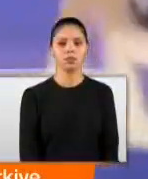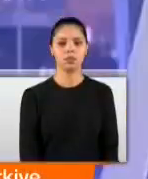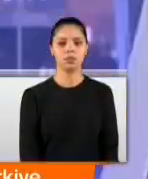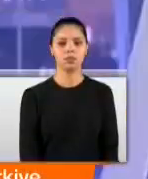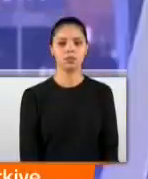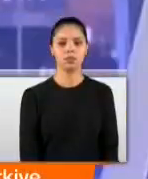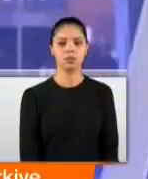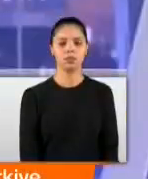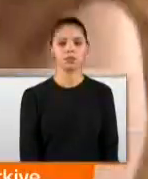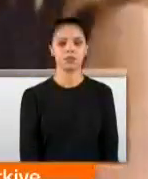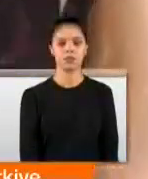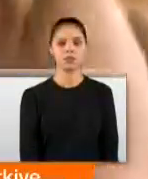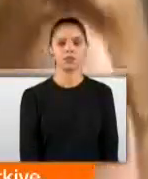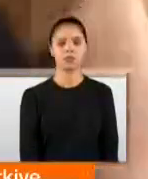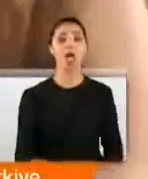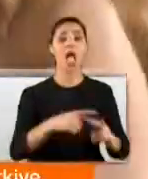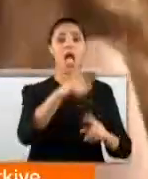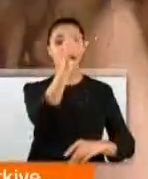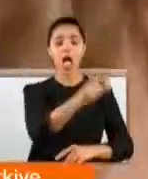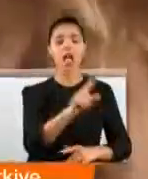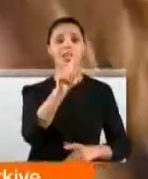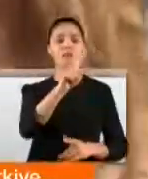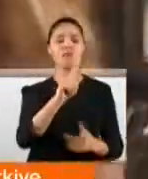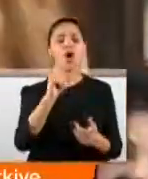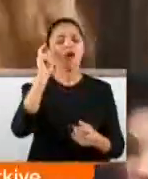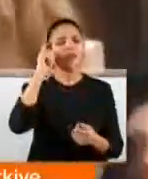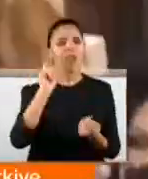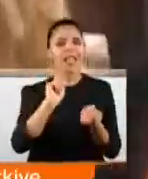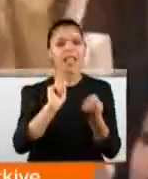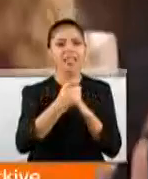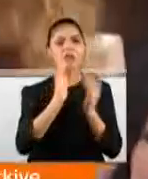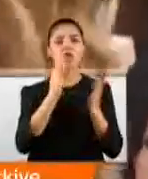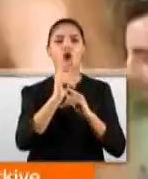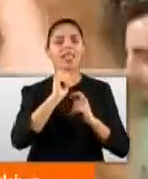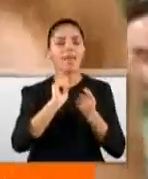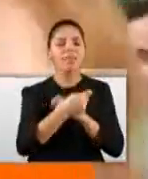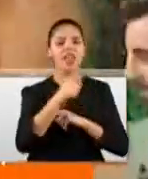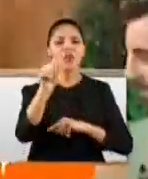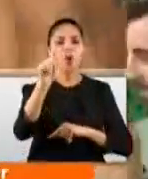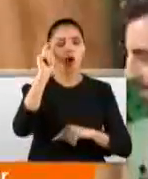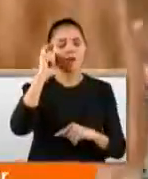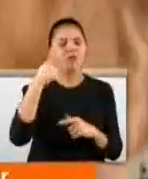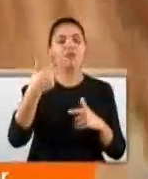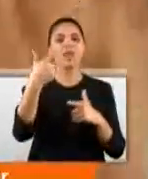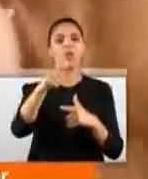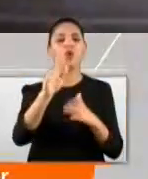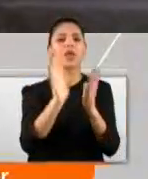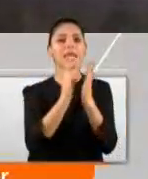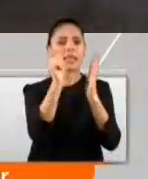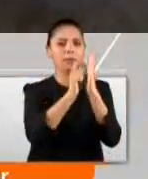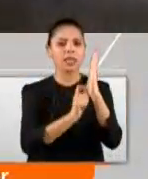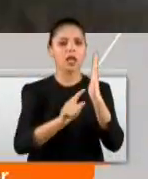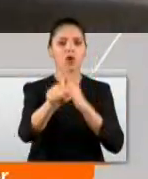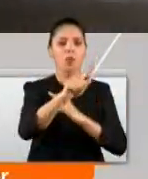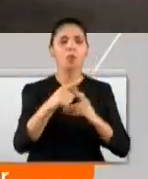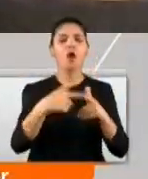arkadaşlar belki bilmiyorlarsa. Adnan Oktar'ın evrim üzerine yazdığı kitaplarda bitki ve hayvan fosillerini kullandığı ortaya çıktı. Bir de